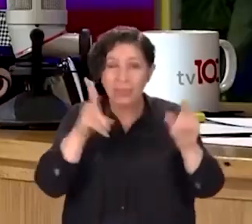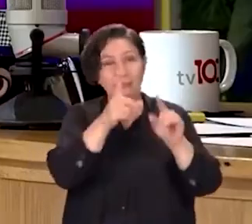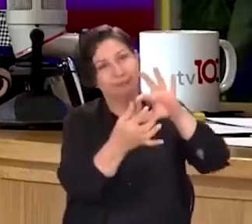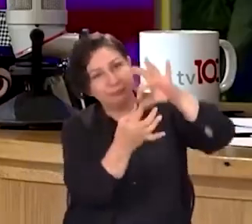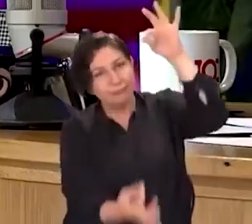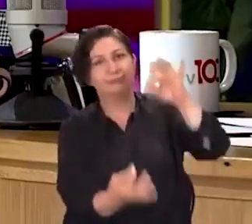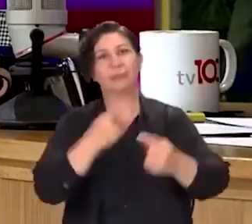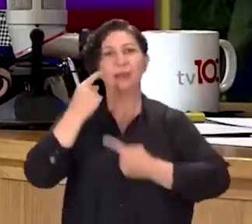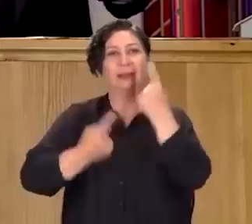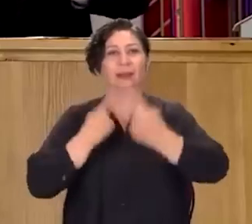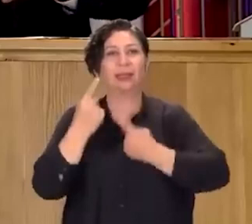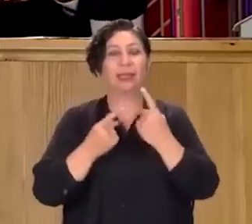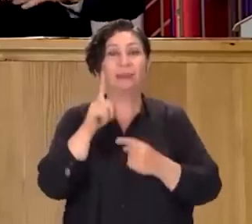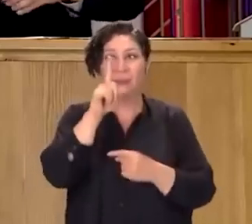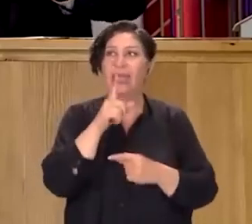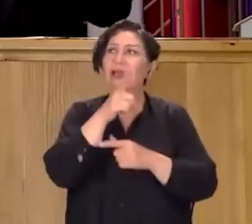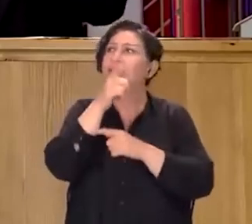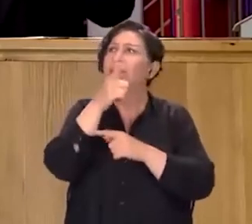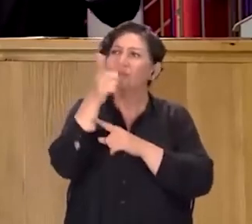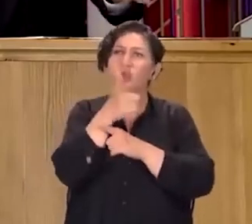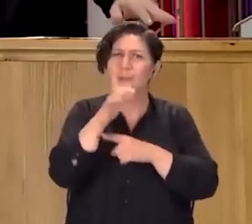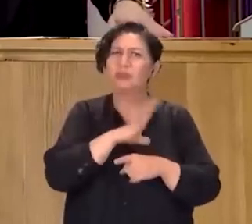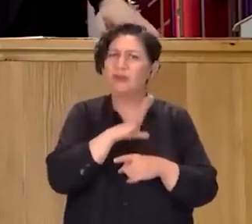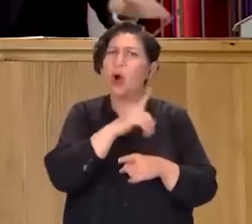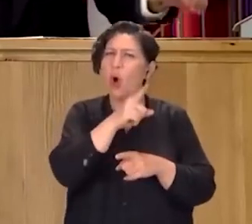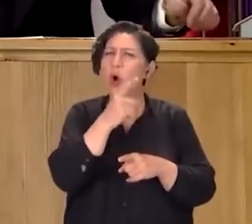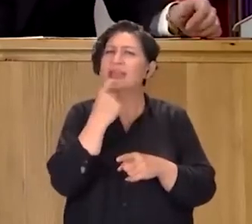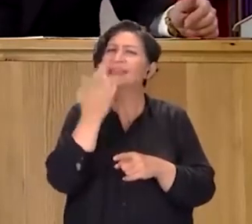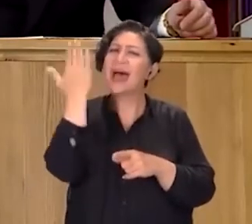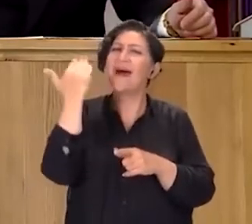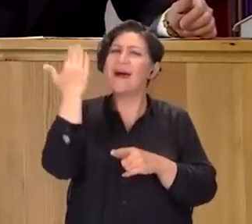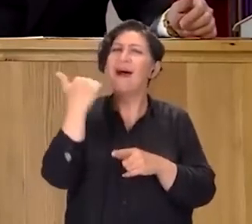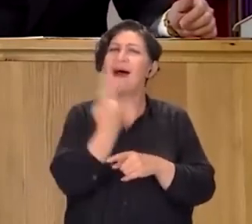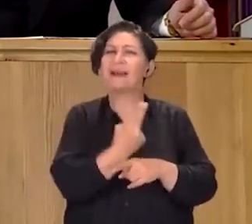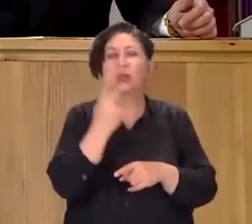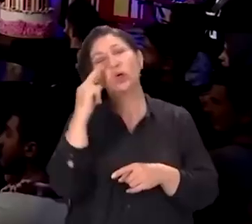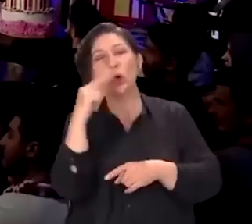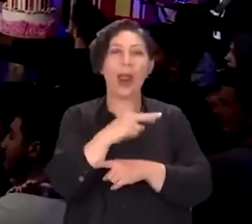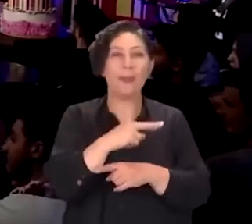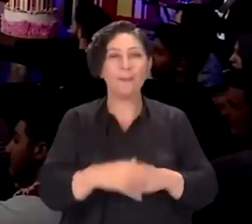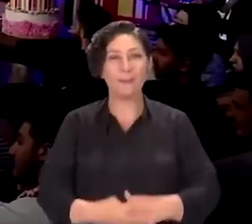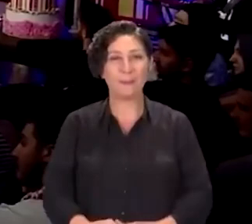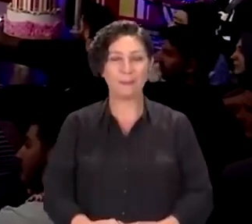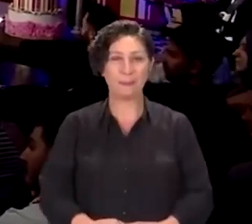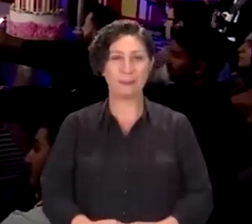kadar bahsediyor. Şimdi bir görüntümüz var yine o yıllara ait. Görelim onu.